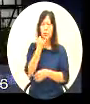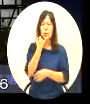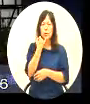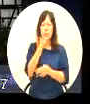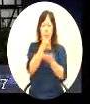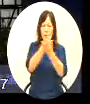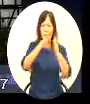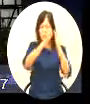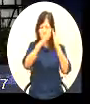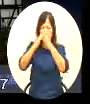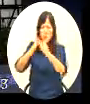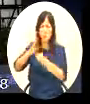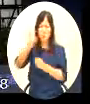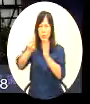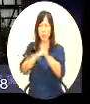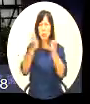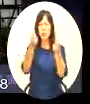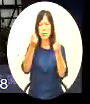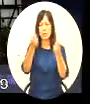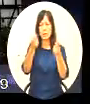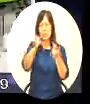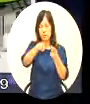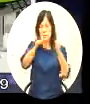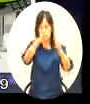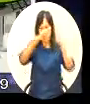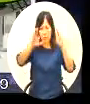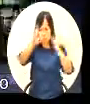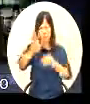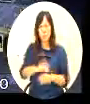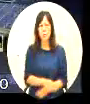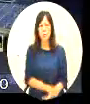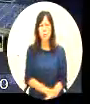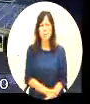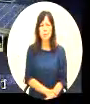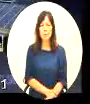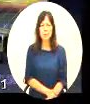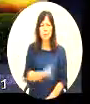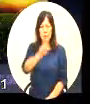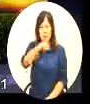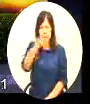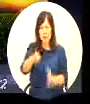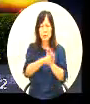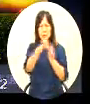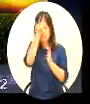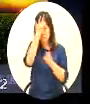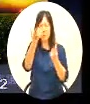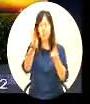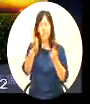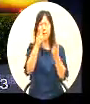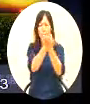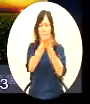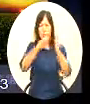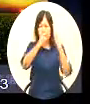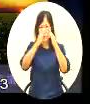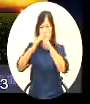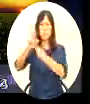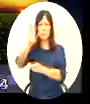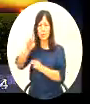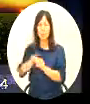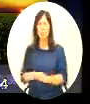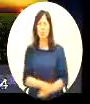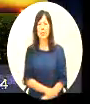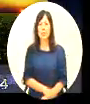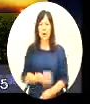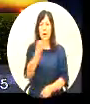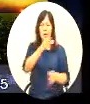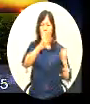家家户户很多都是用这种太阳能的这个屋顶。那接下来呢，这也是德国、几乎家家户户。 那当然他们还有一些